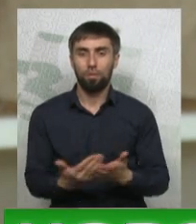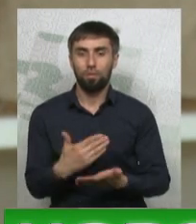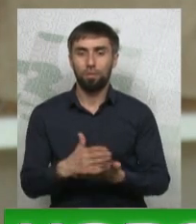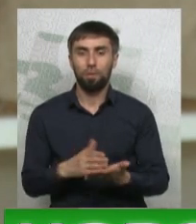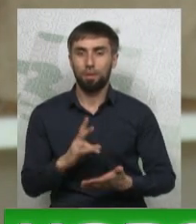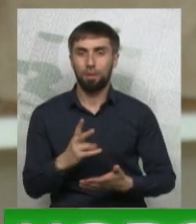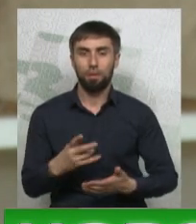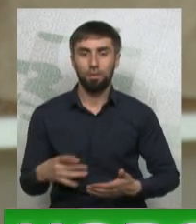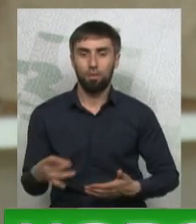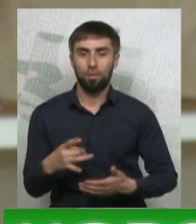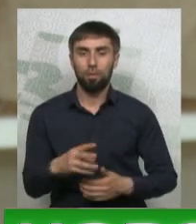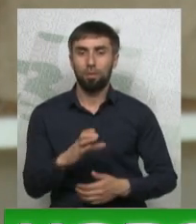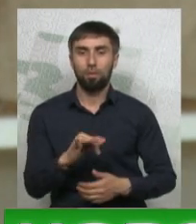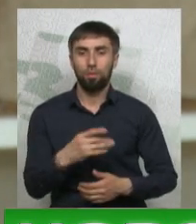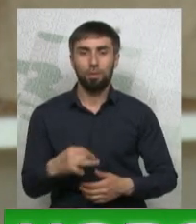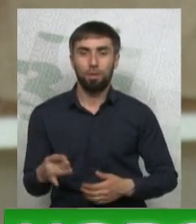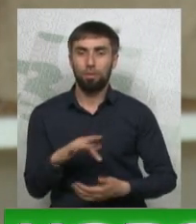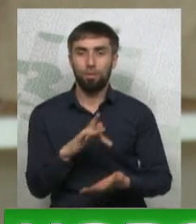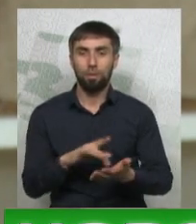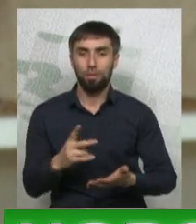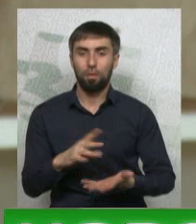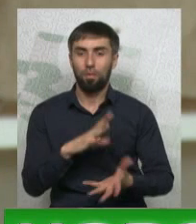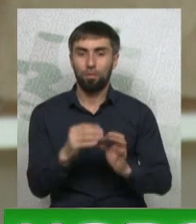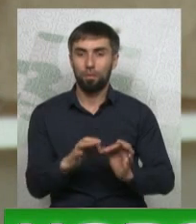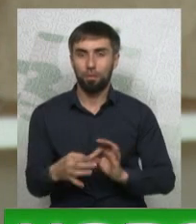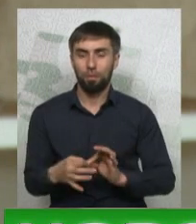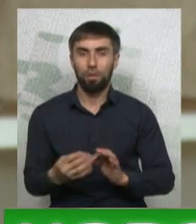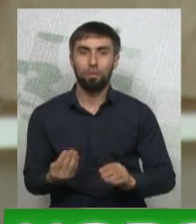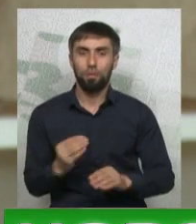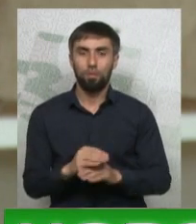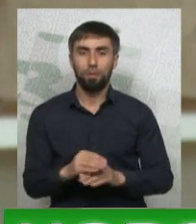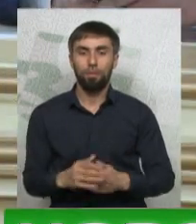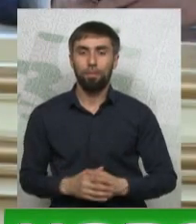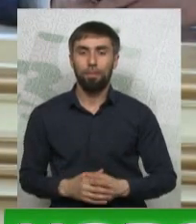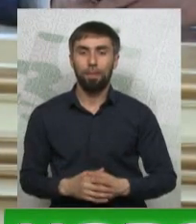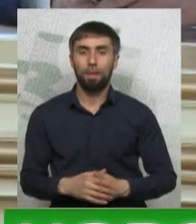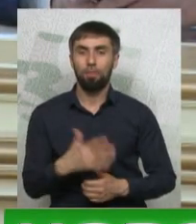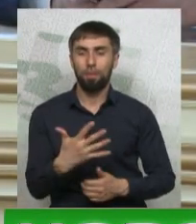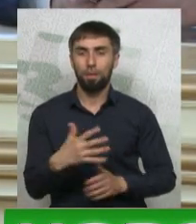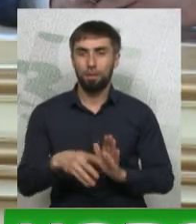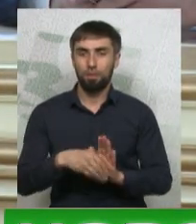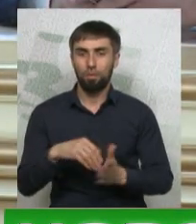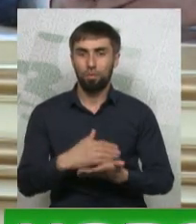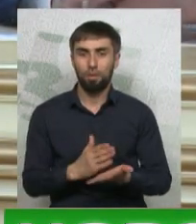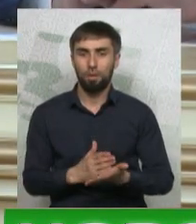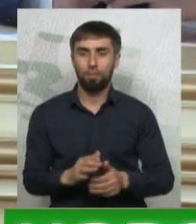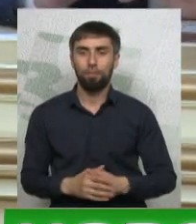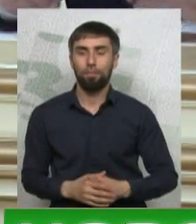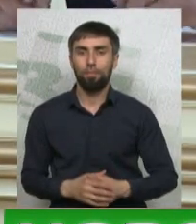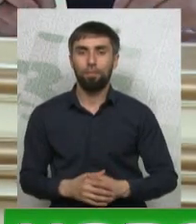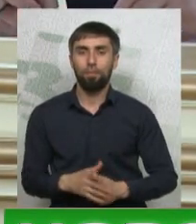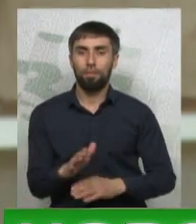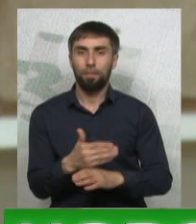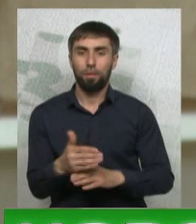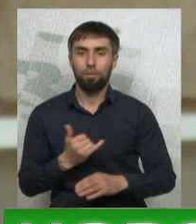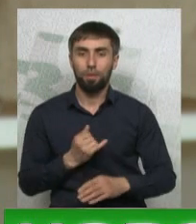это Назрановский район, Сунинский район и город Назрань. В общей сложности дополнительно образовано 5 избирательных участков. Подлежит распределению